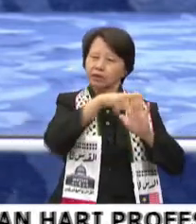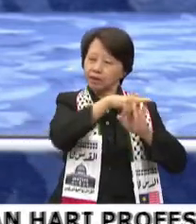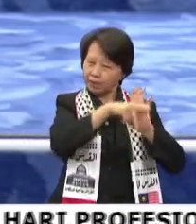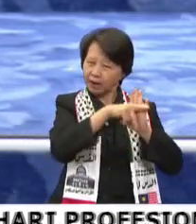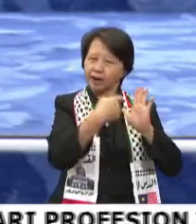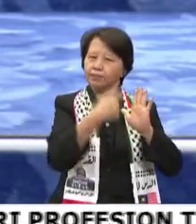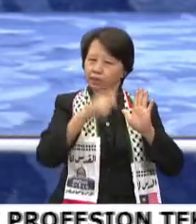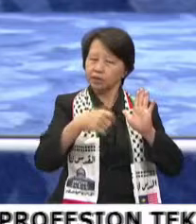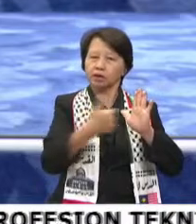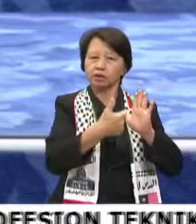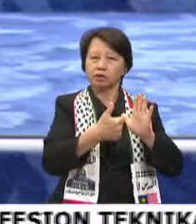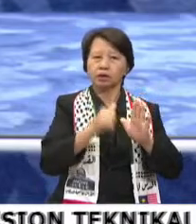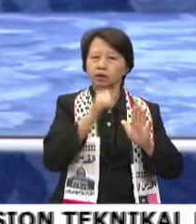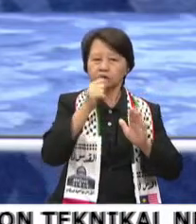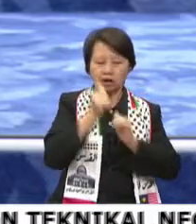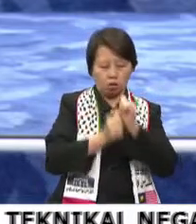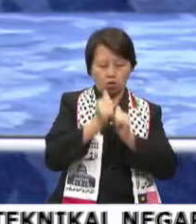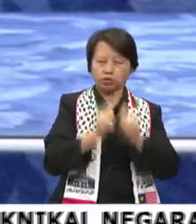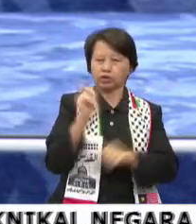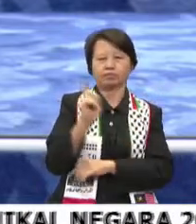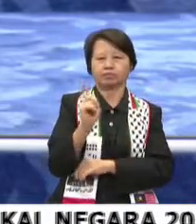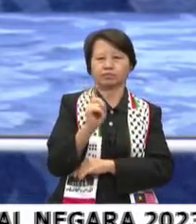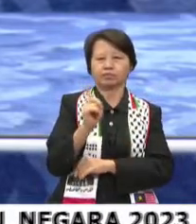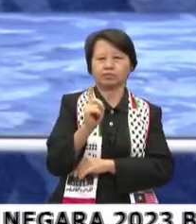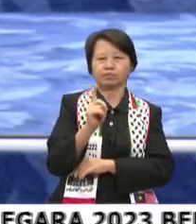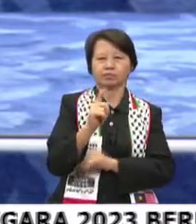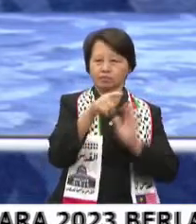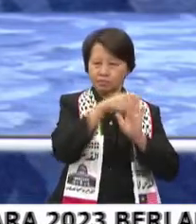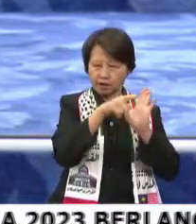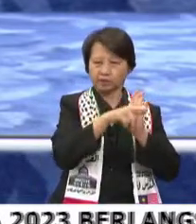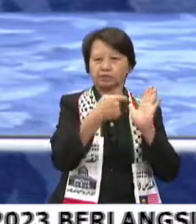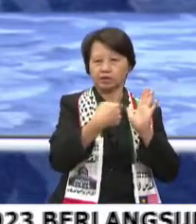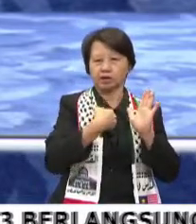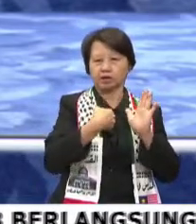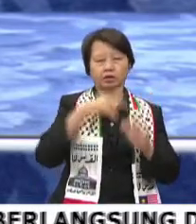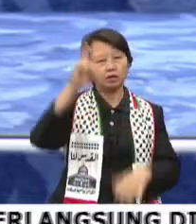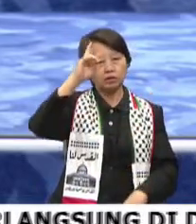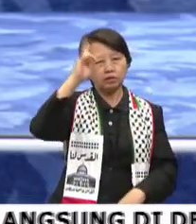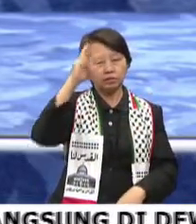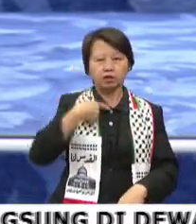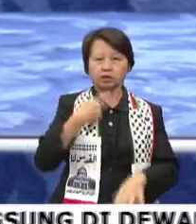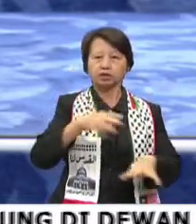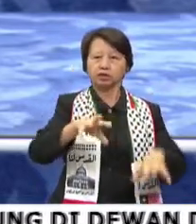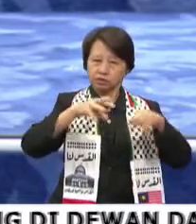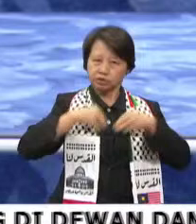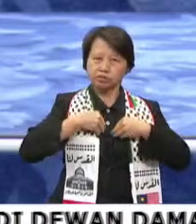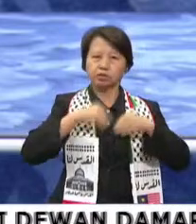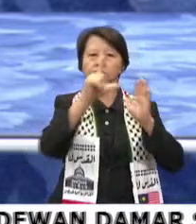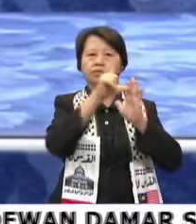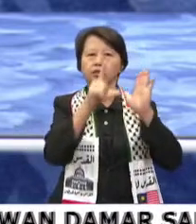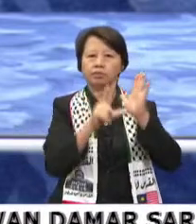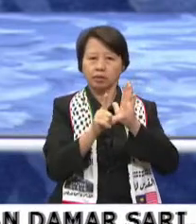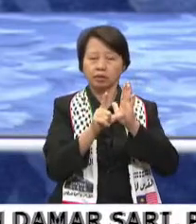peraturan dia tidak automatik seperti mana kita terima